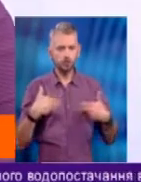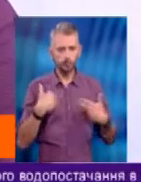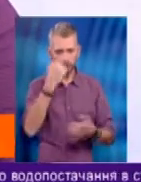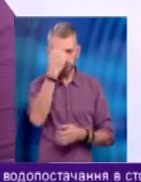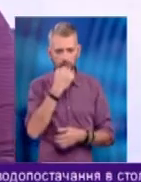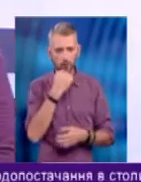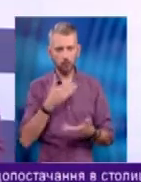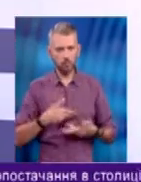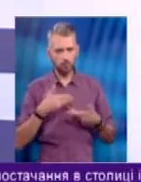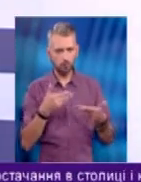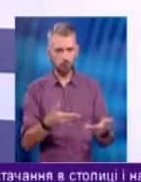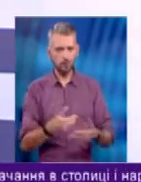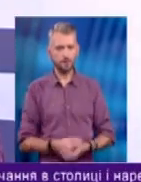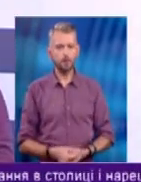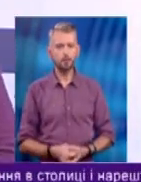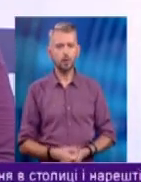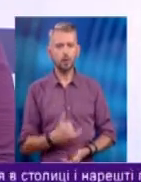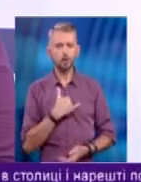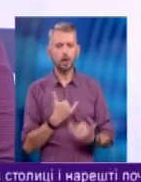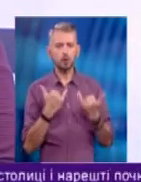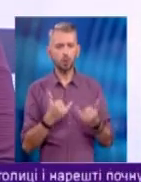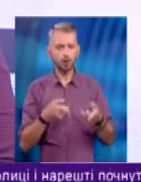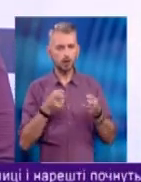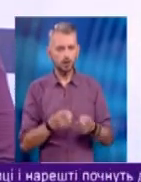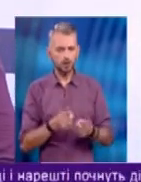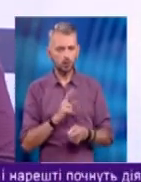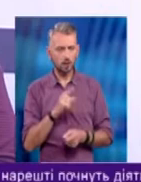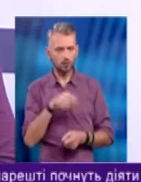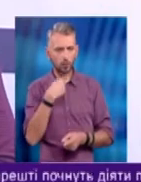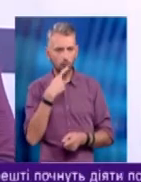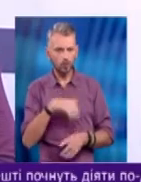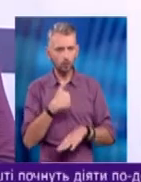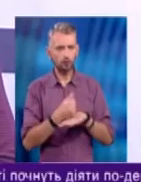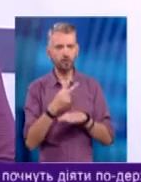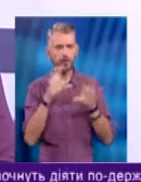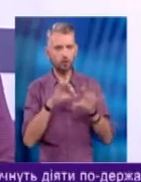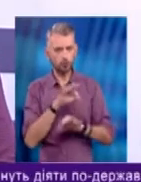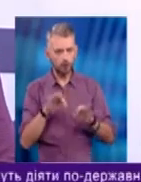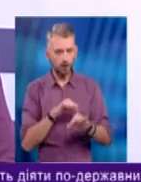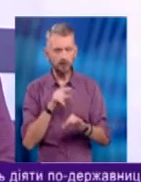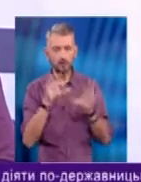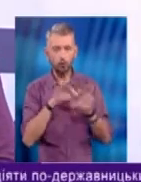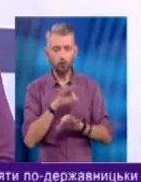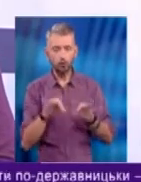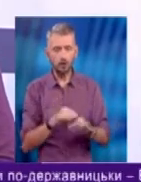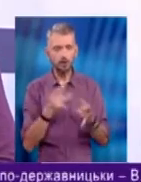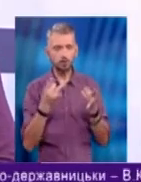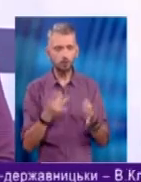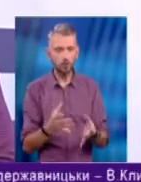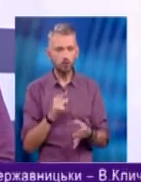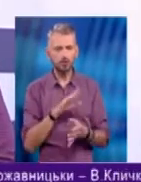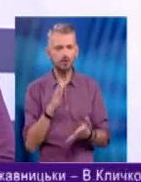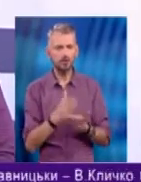запитання. У нас сьогодні дійсно, як ви говорите, основні два законопроекти. Ці законопроекти просто, вони